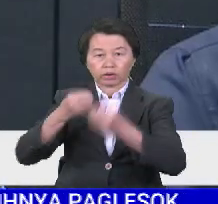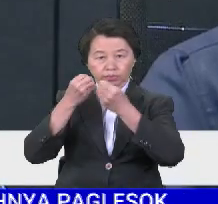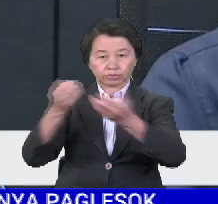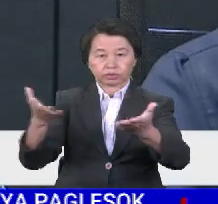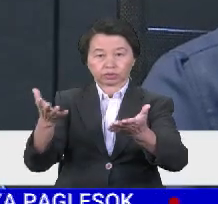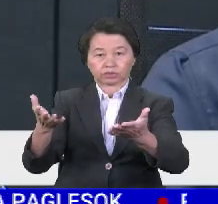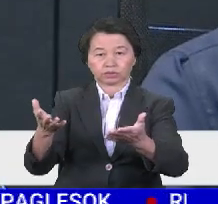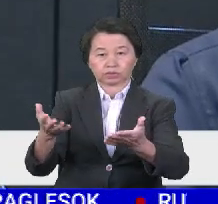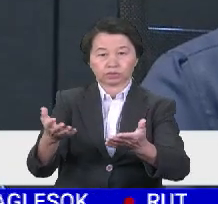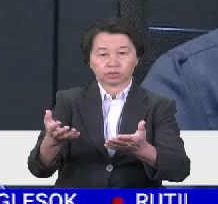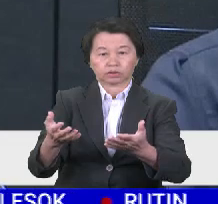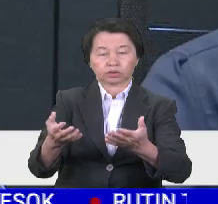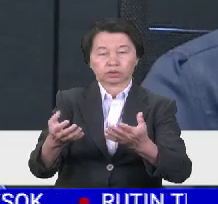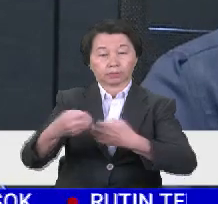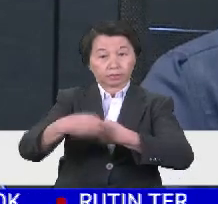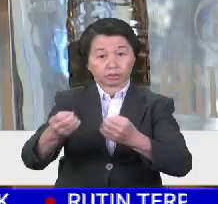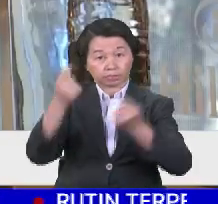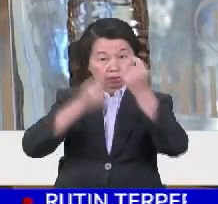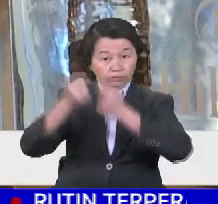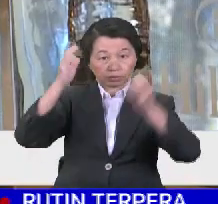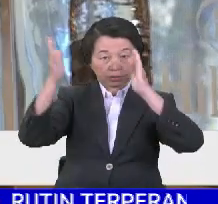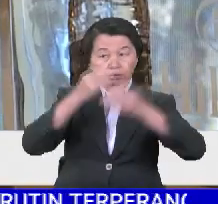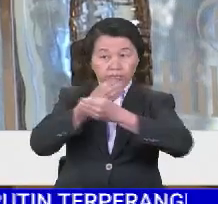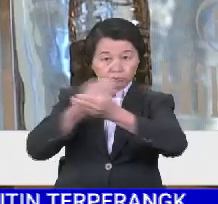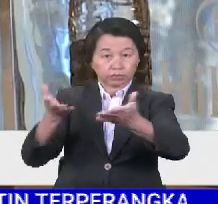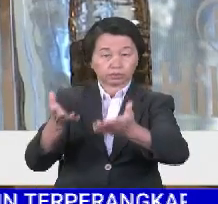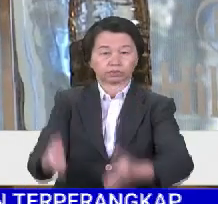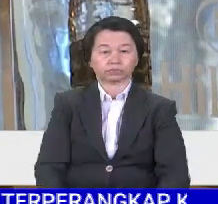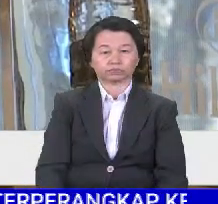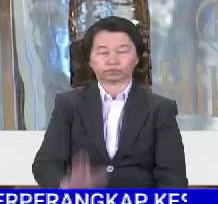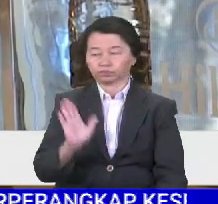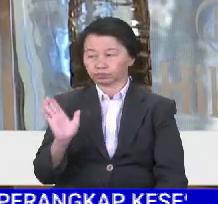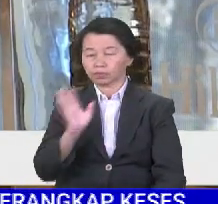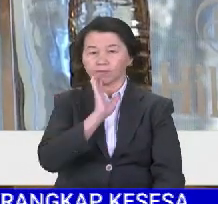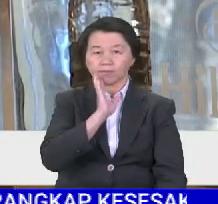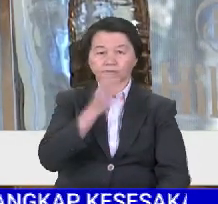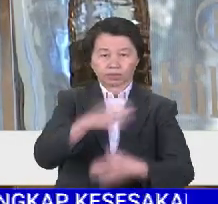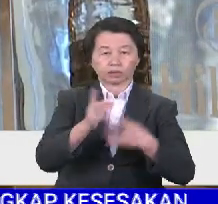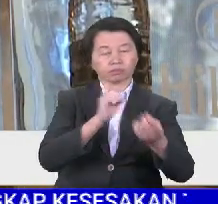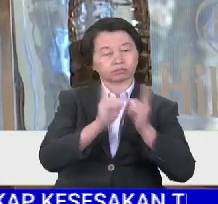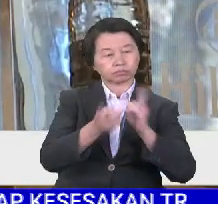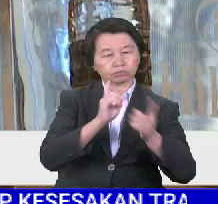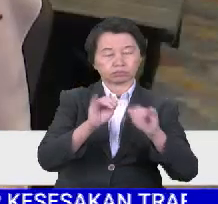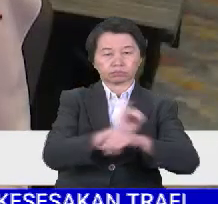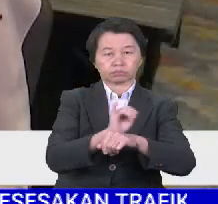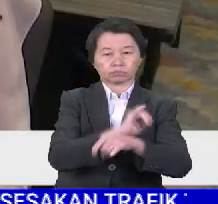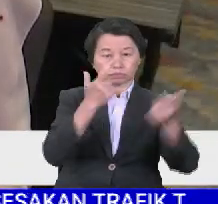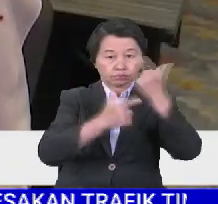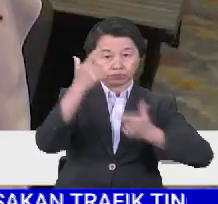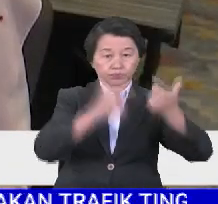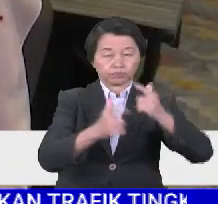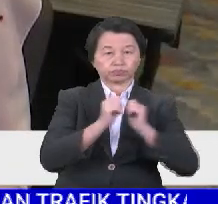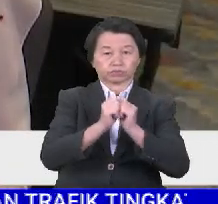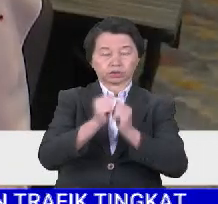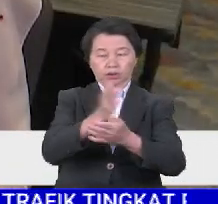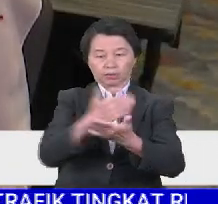ini pejabat tourism Malaysia. Beliau berkata demikian selepas sesi dialog bersama pemain industri pelancongan